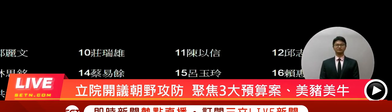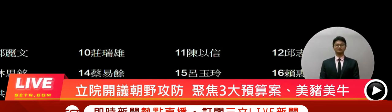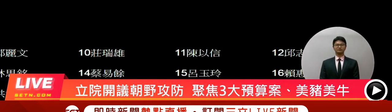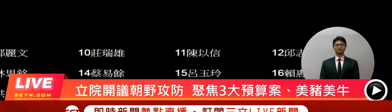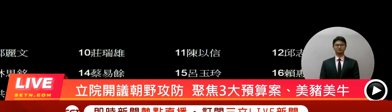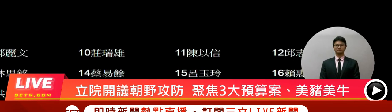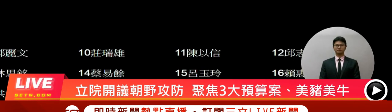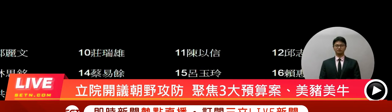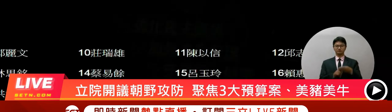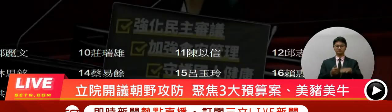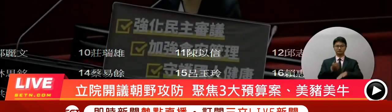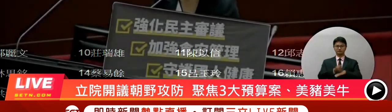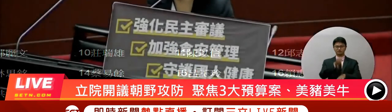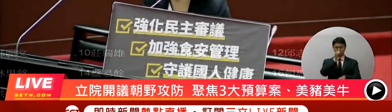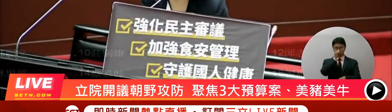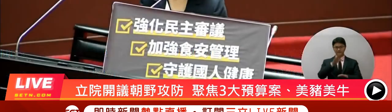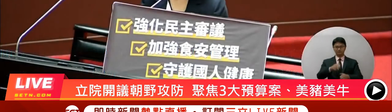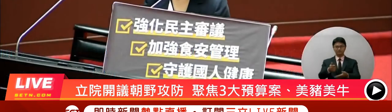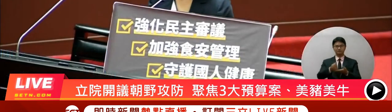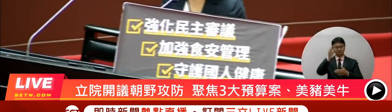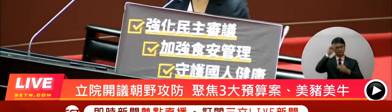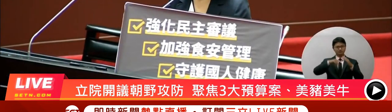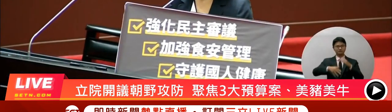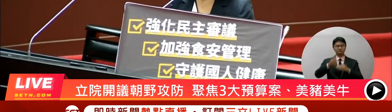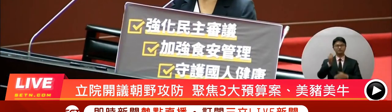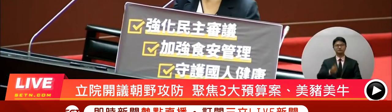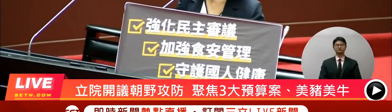主席好，有请苏院长。 好，苏院长请。